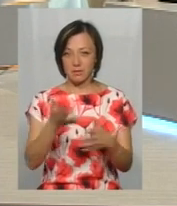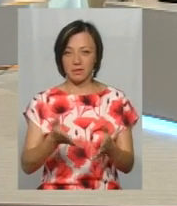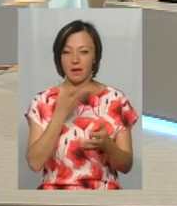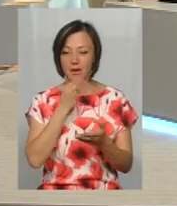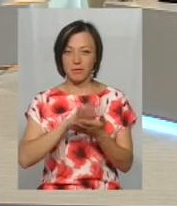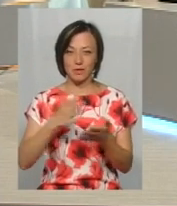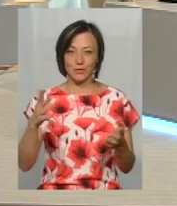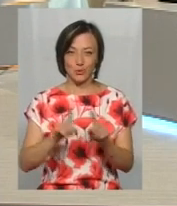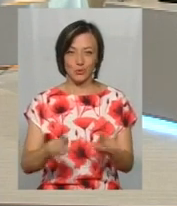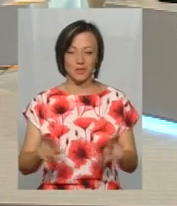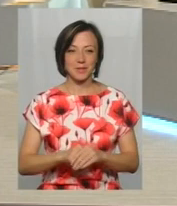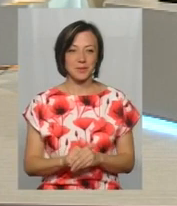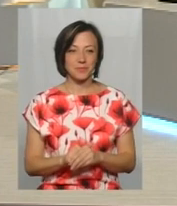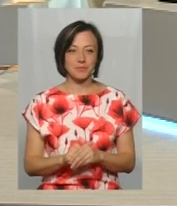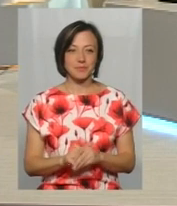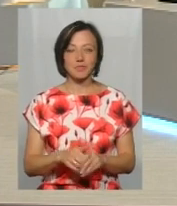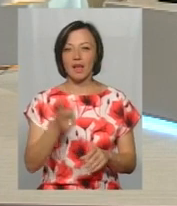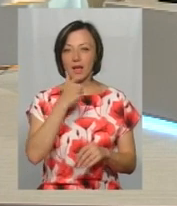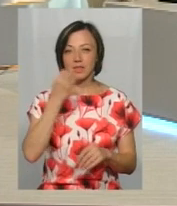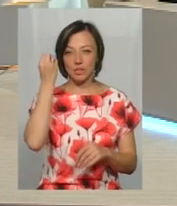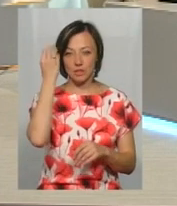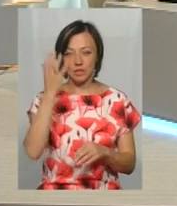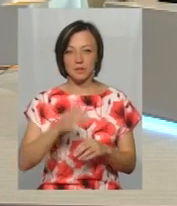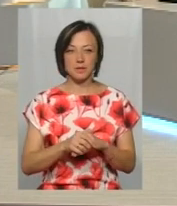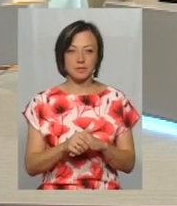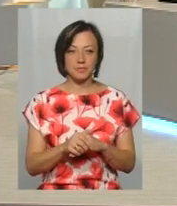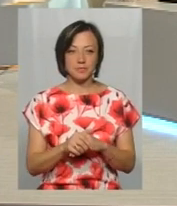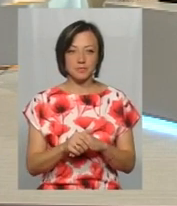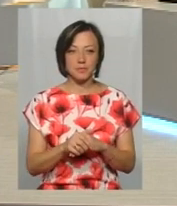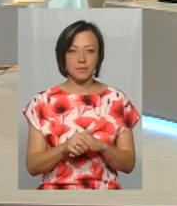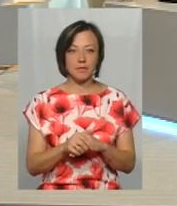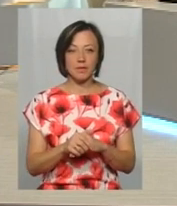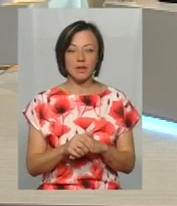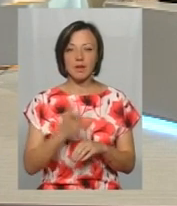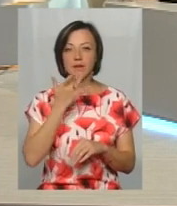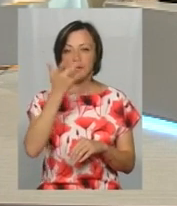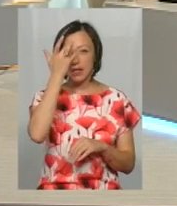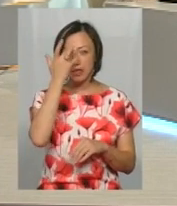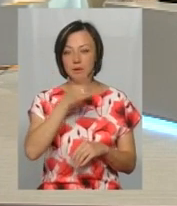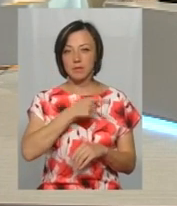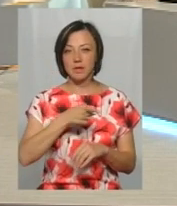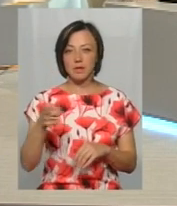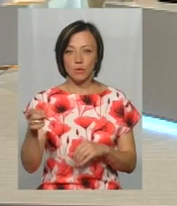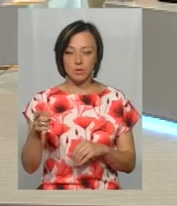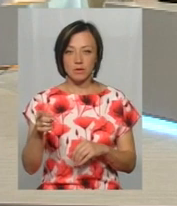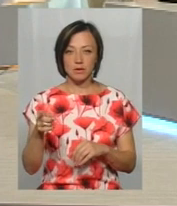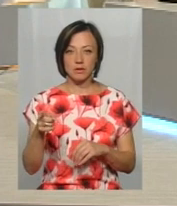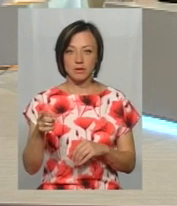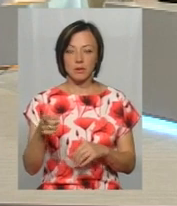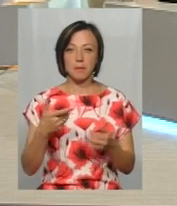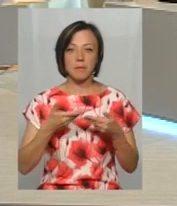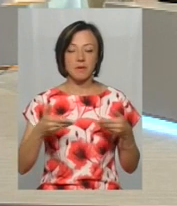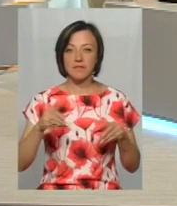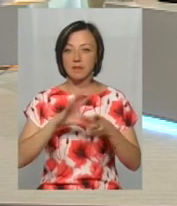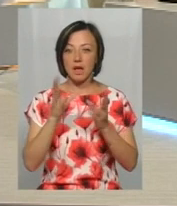гарна блискуча штучка. Це, знову ж таки, естетична сторона. Так, естетично. Дивіться, в літній час, то ми